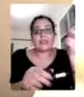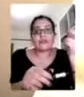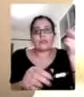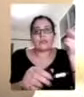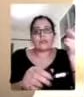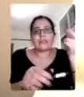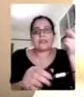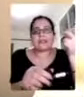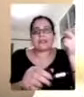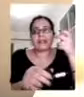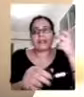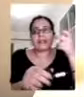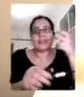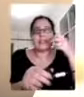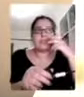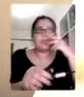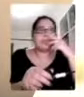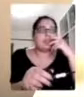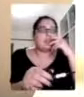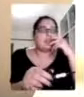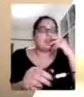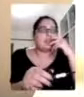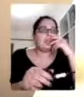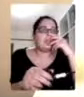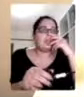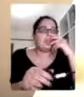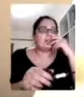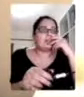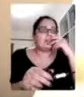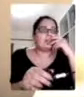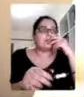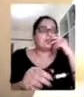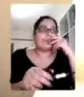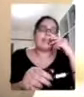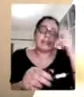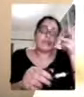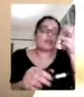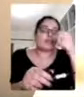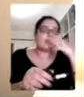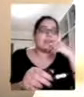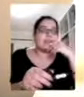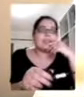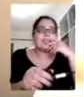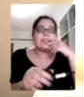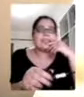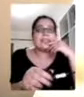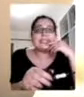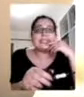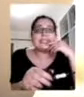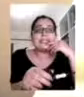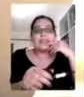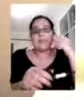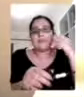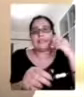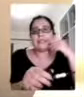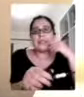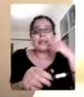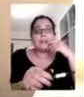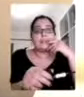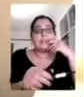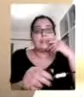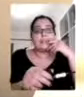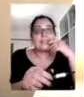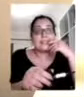en ucuz bulabileceğiniz yer Barcelona. Geneli ucuz zaten de. İkincisi Almanya